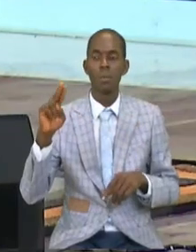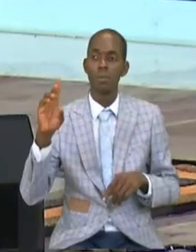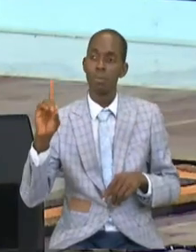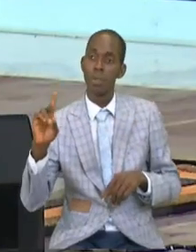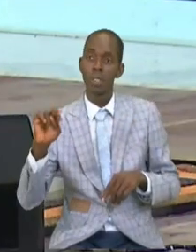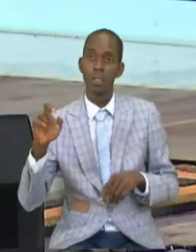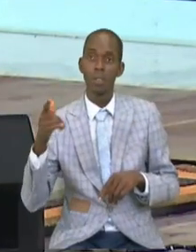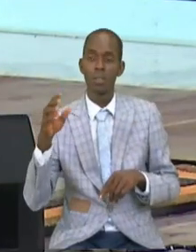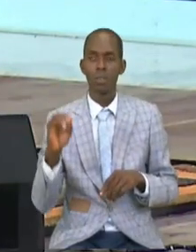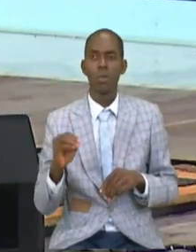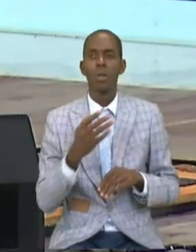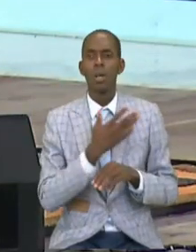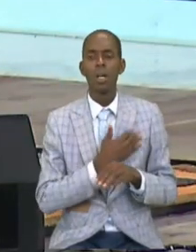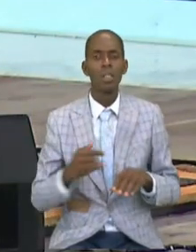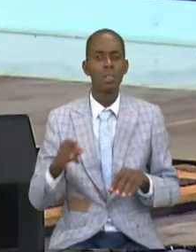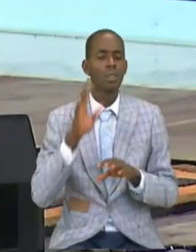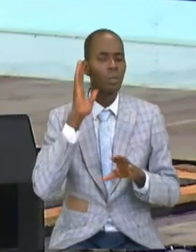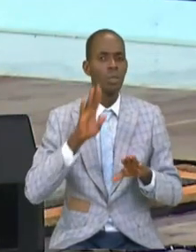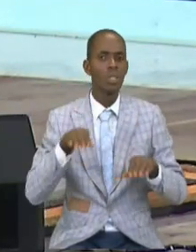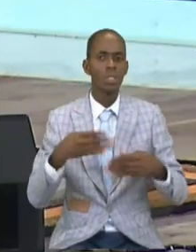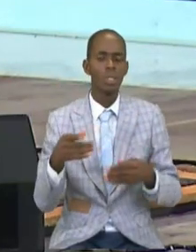Oh, on devait leur donner